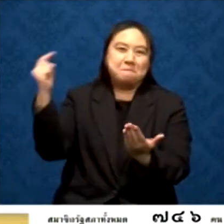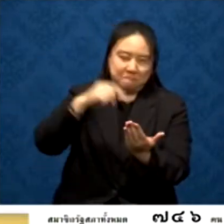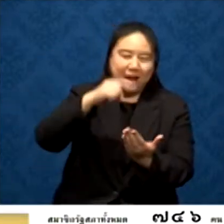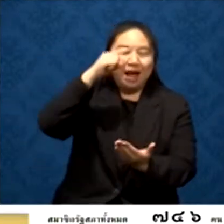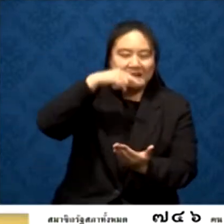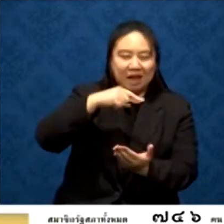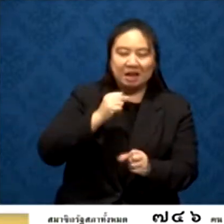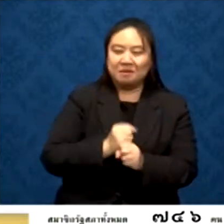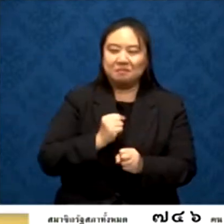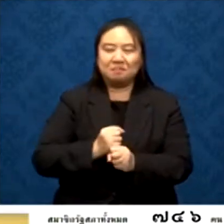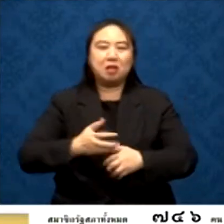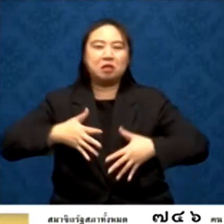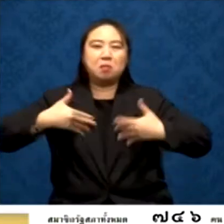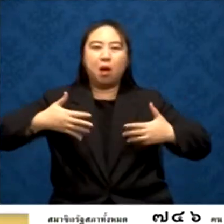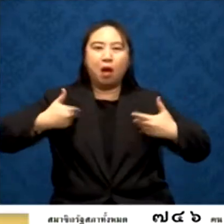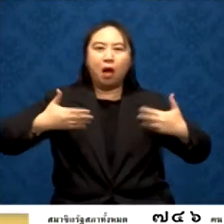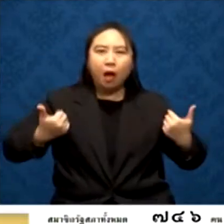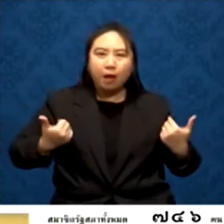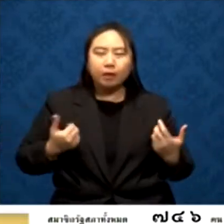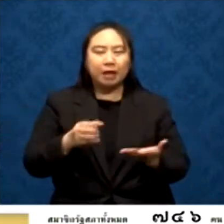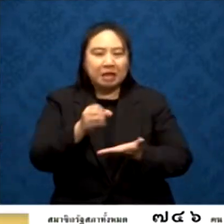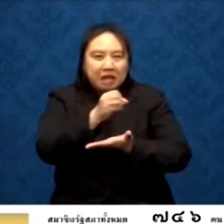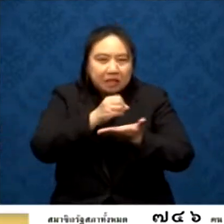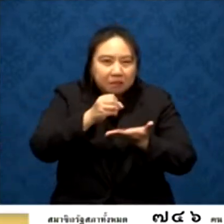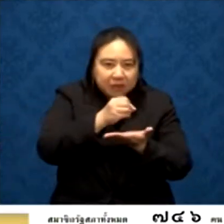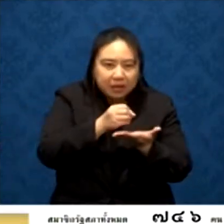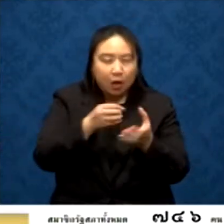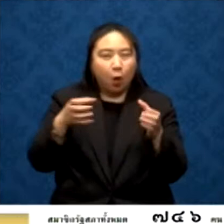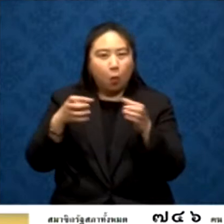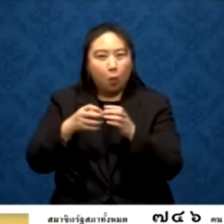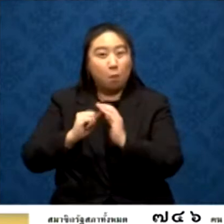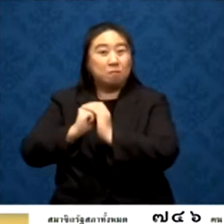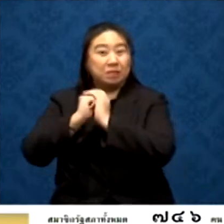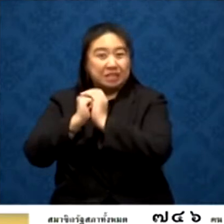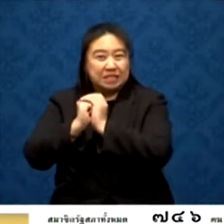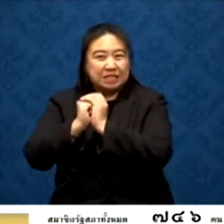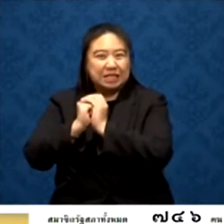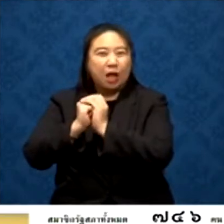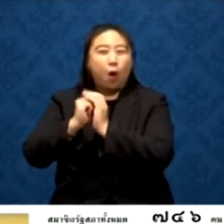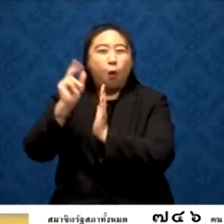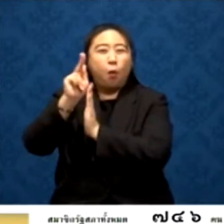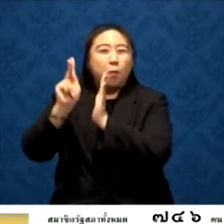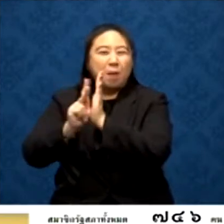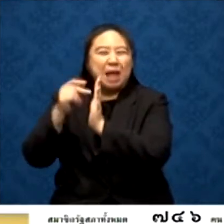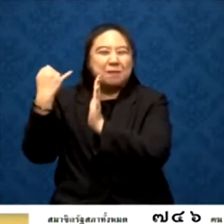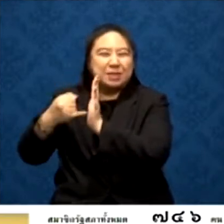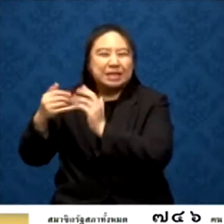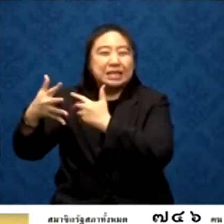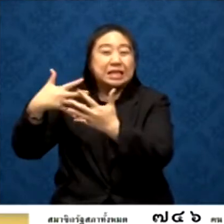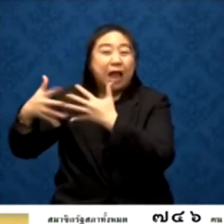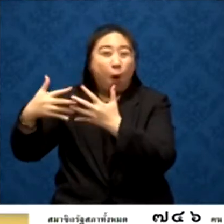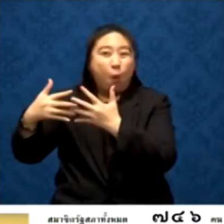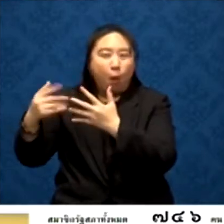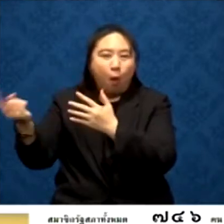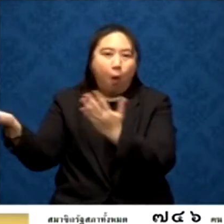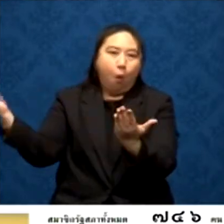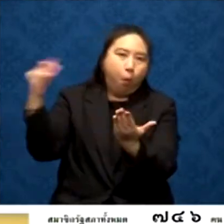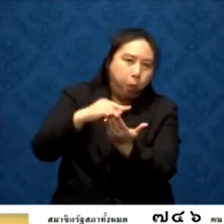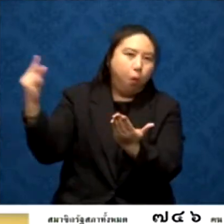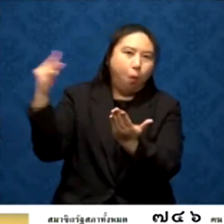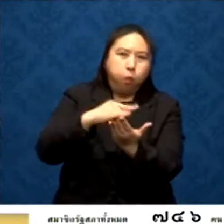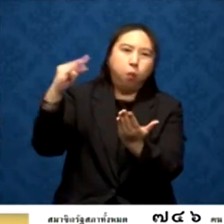ยยาเสพติดและทุนจีนสีเทาไหลทะลักเข้ามาในประเทศท่านนายกวาดฝัน